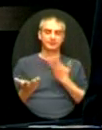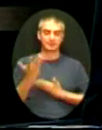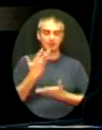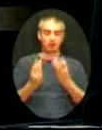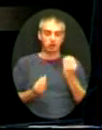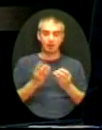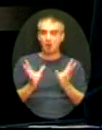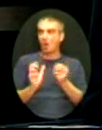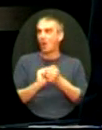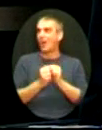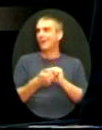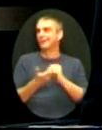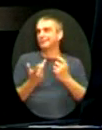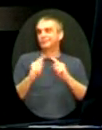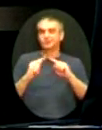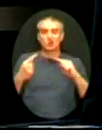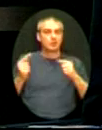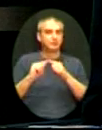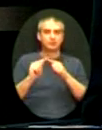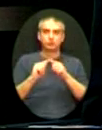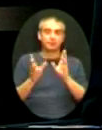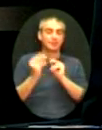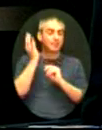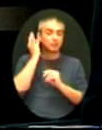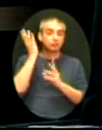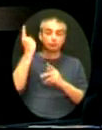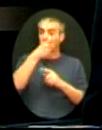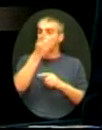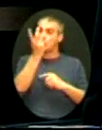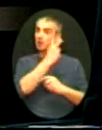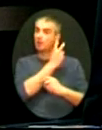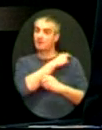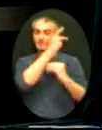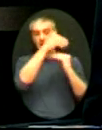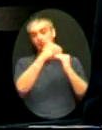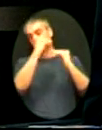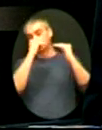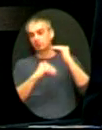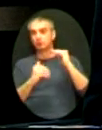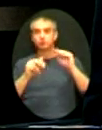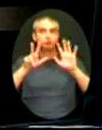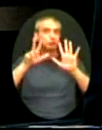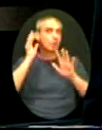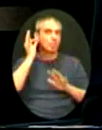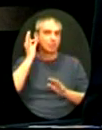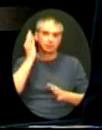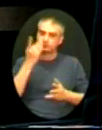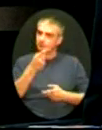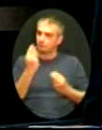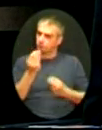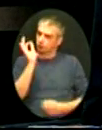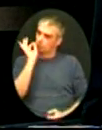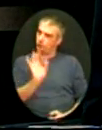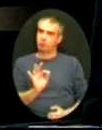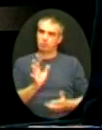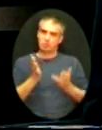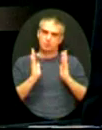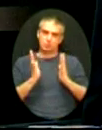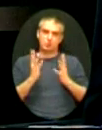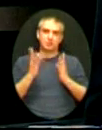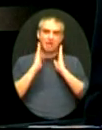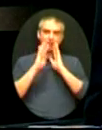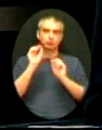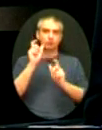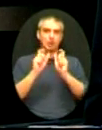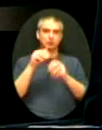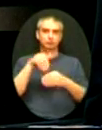יחסי מין או מכל מיני סוגים עם נשים שהיו כפופות למרותו, לא פחות מ8, זה דבר שפוגע באופן מאוד מאוד עמוק באמון